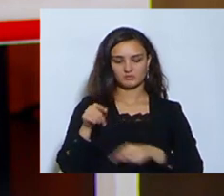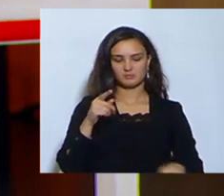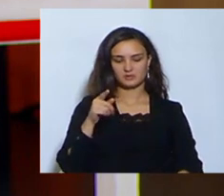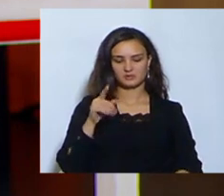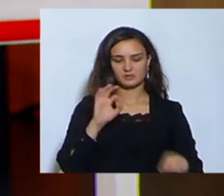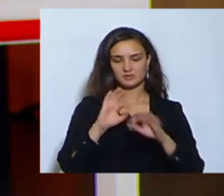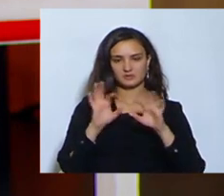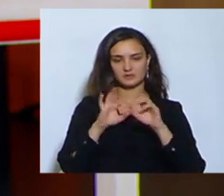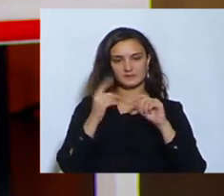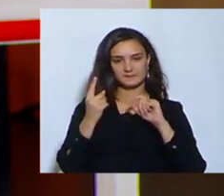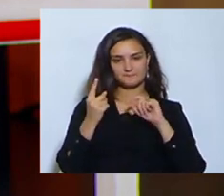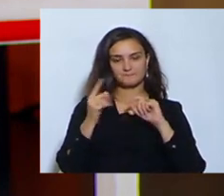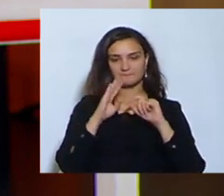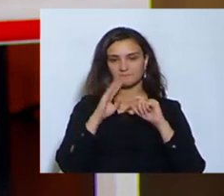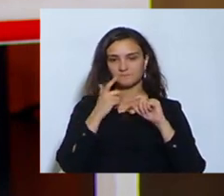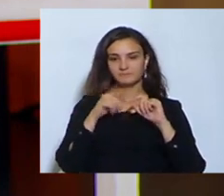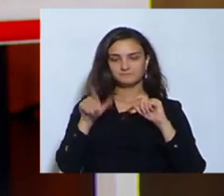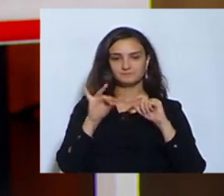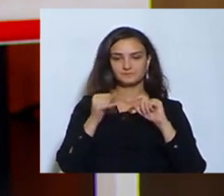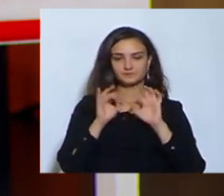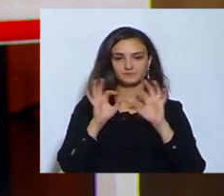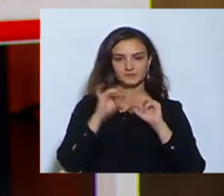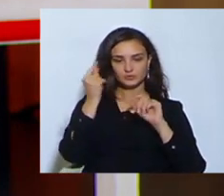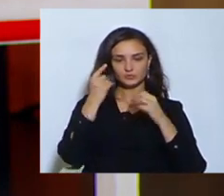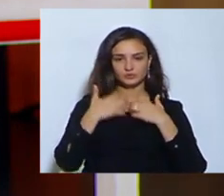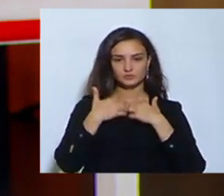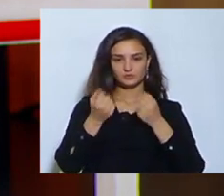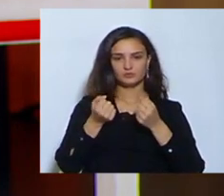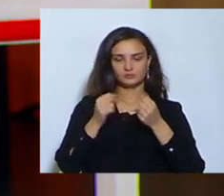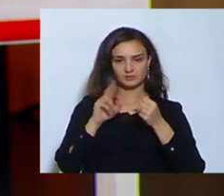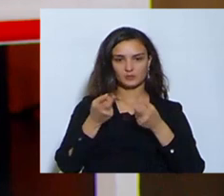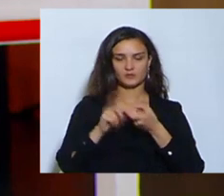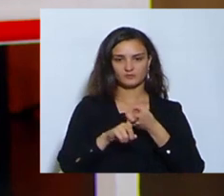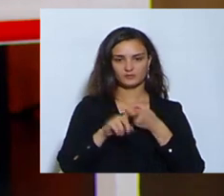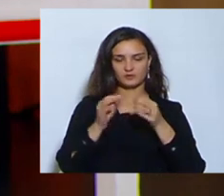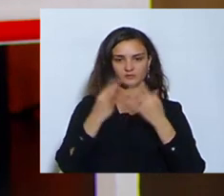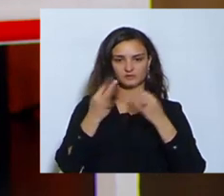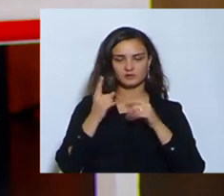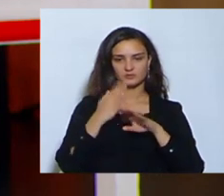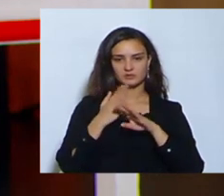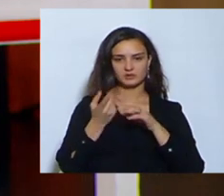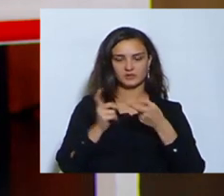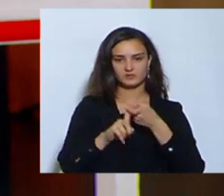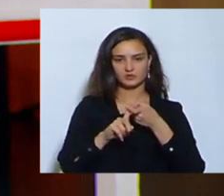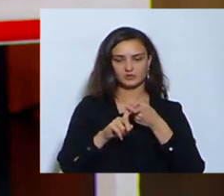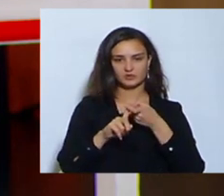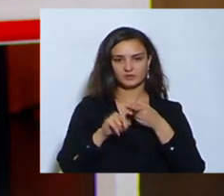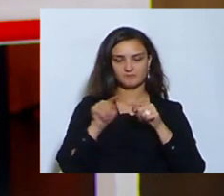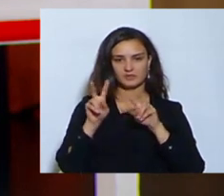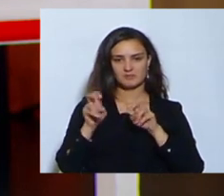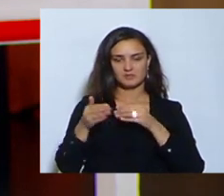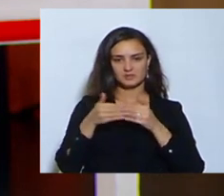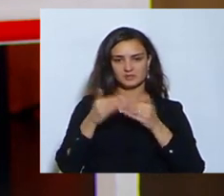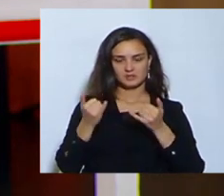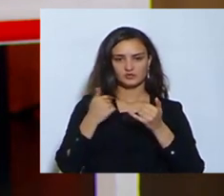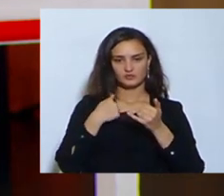კი ერთი მხრივ ქალბატონმა იამ ფსიქიკური ჯანმრთელობა დაუკავშირა, რა გვიხსნა, რატომ არის კავშირში იმ თემასთან,